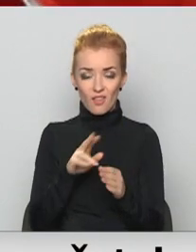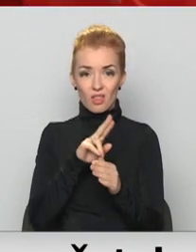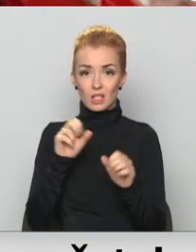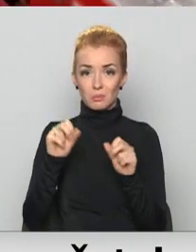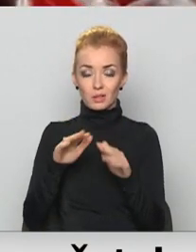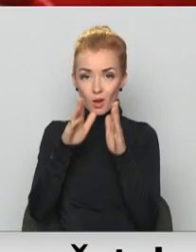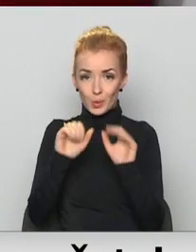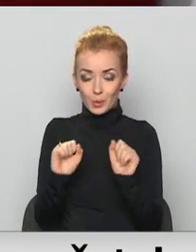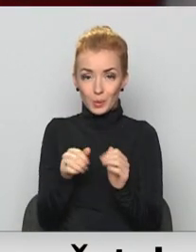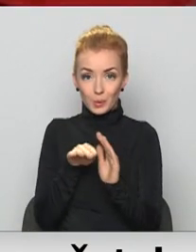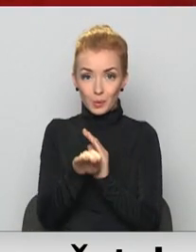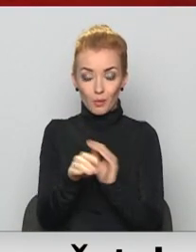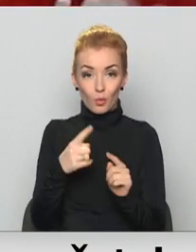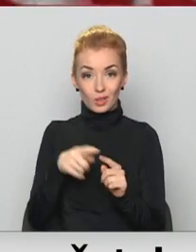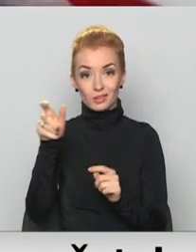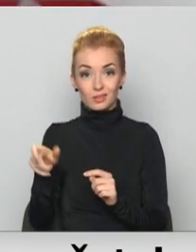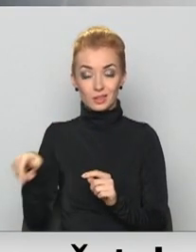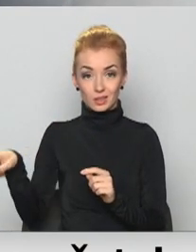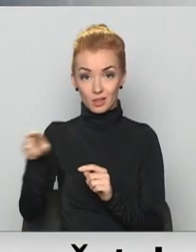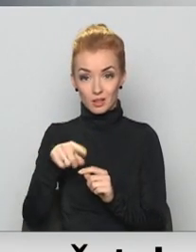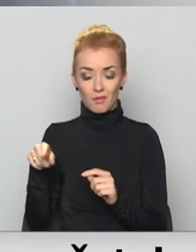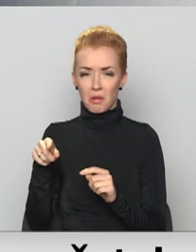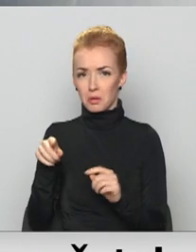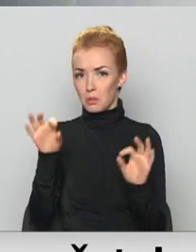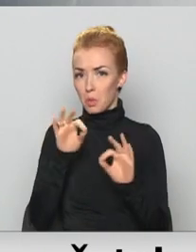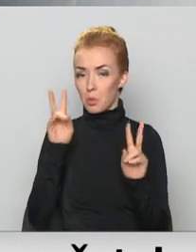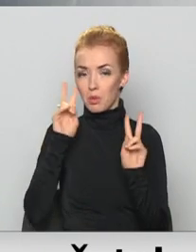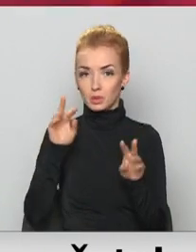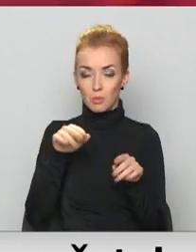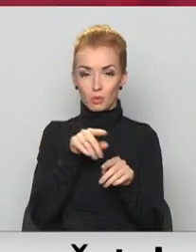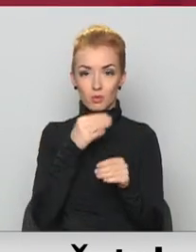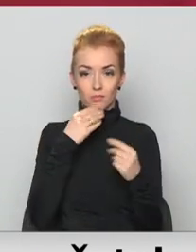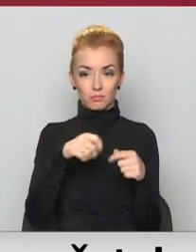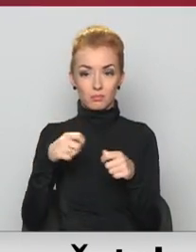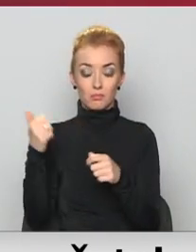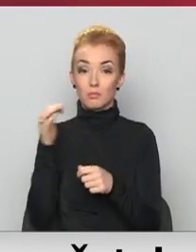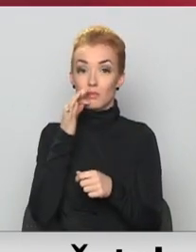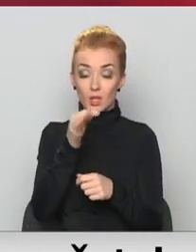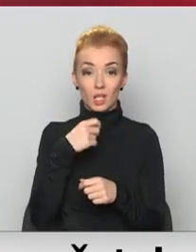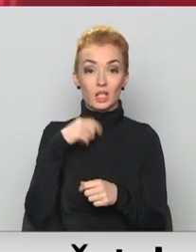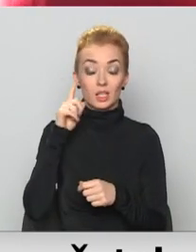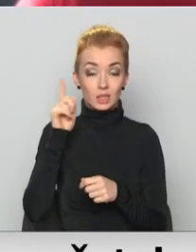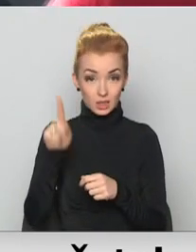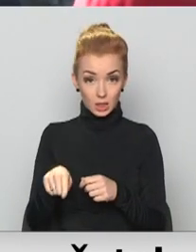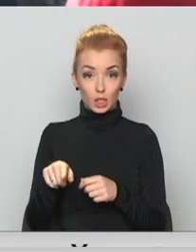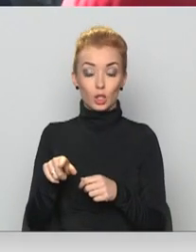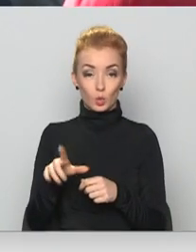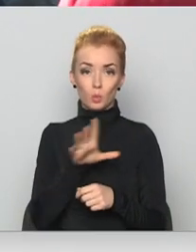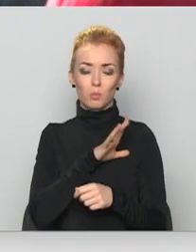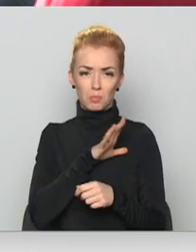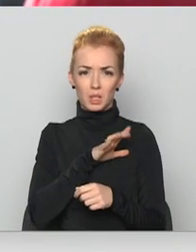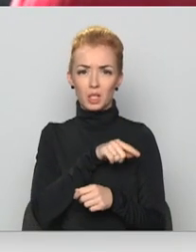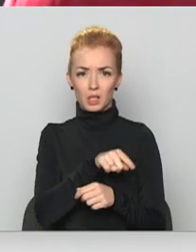centrā uzzinātie iedzīvotāji par nelegālo rūpalu gan īsti neko nezinot. Es zinu, kad ir tāds